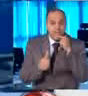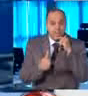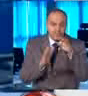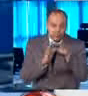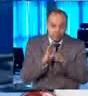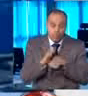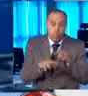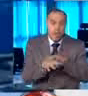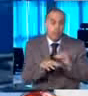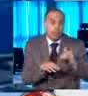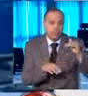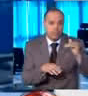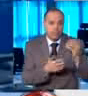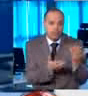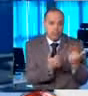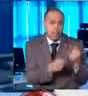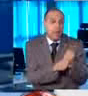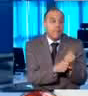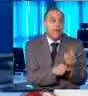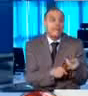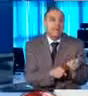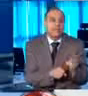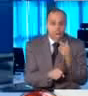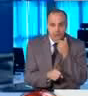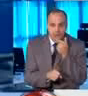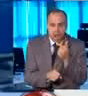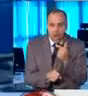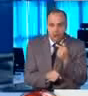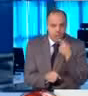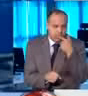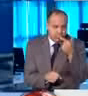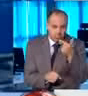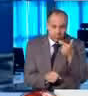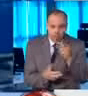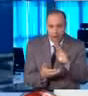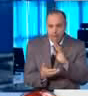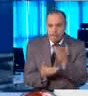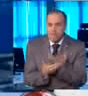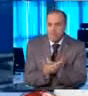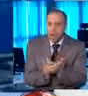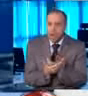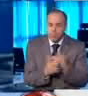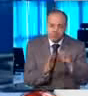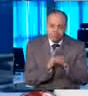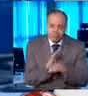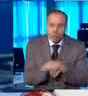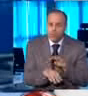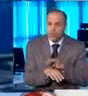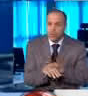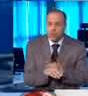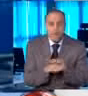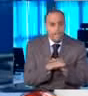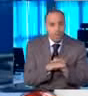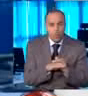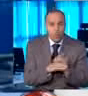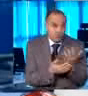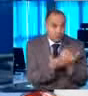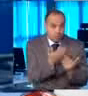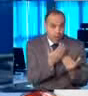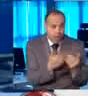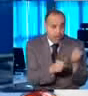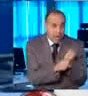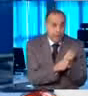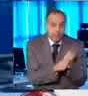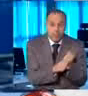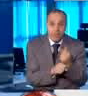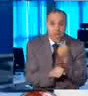ترتيب الولايات الجاذبة للاستثمار، هذا ما خلص إليه تقرير حول ترتيب الولايات فيما يتعلق بجاذبيتها